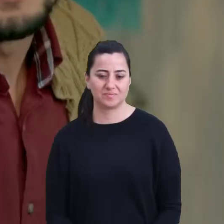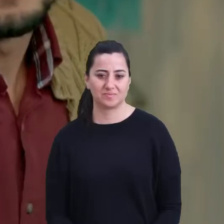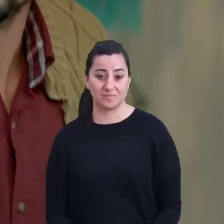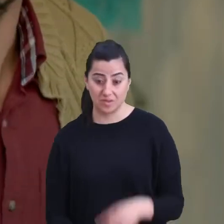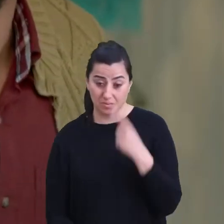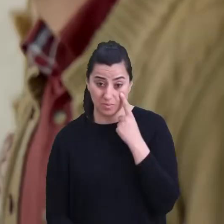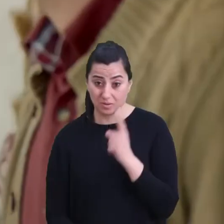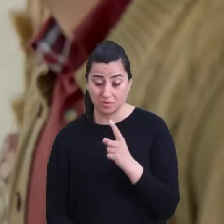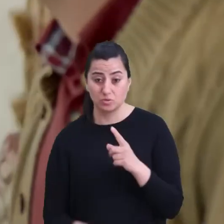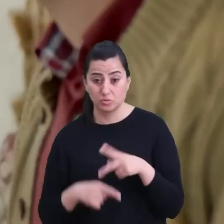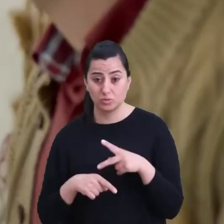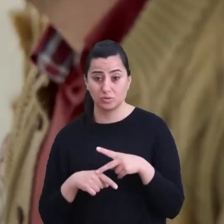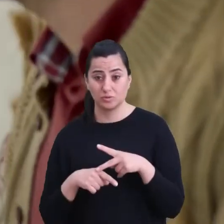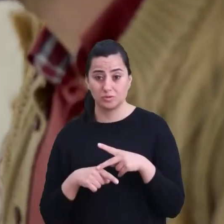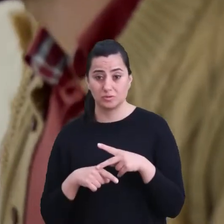Beni bak Zümrüt.